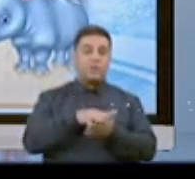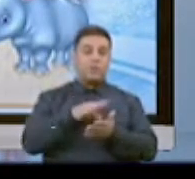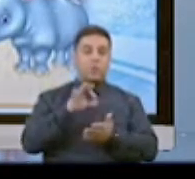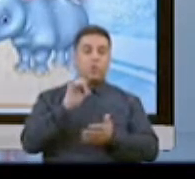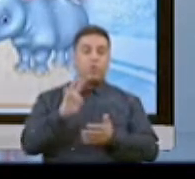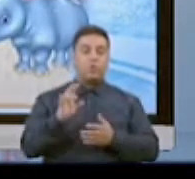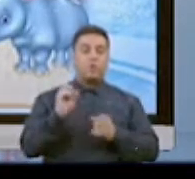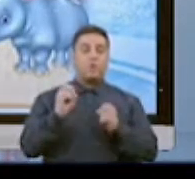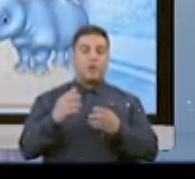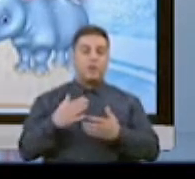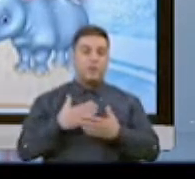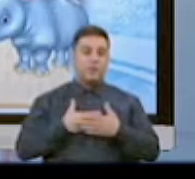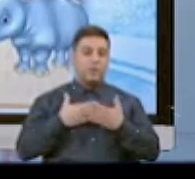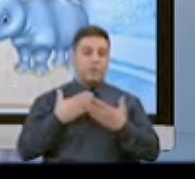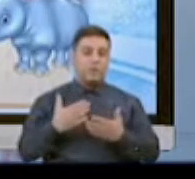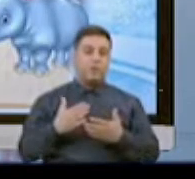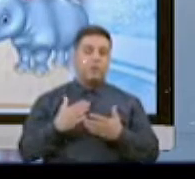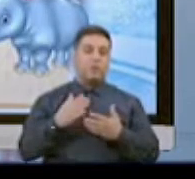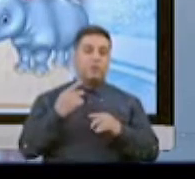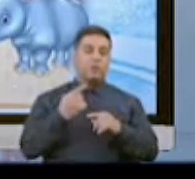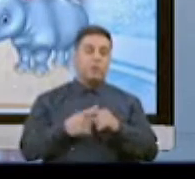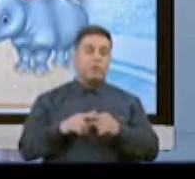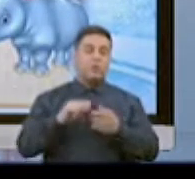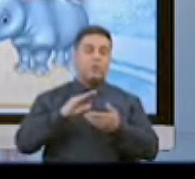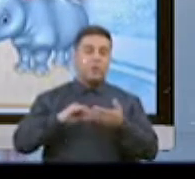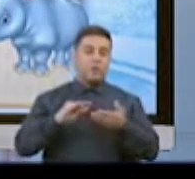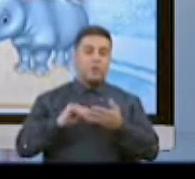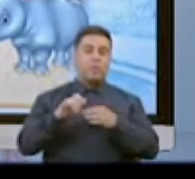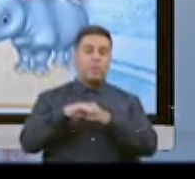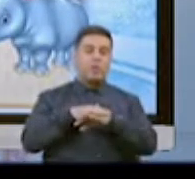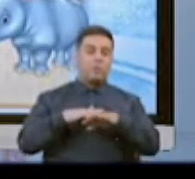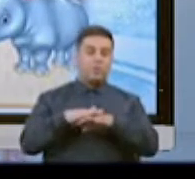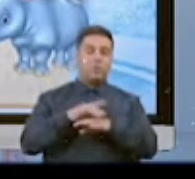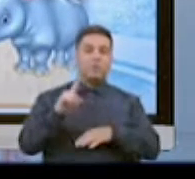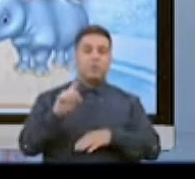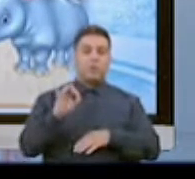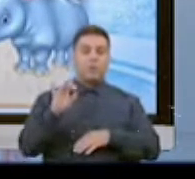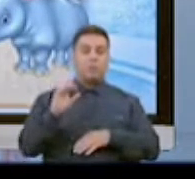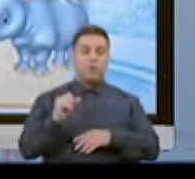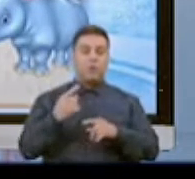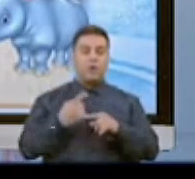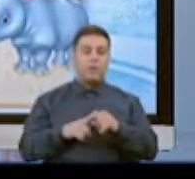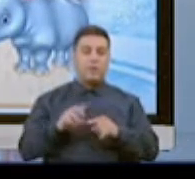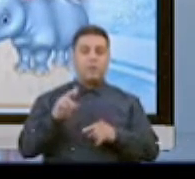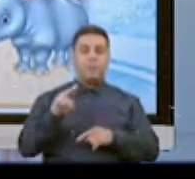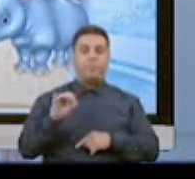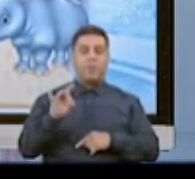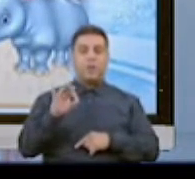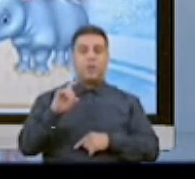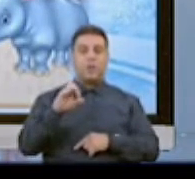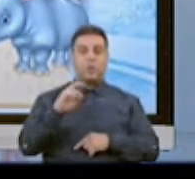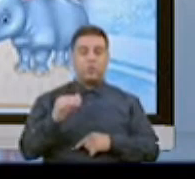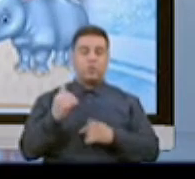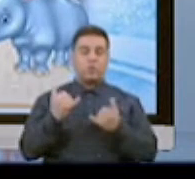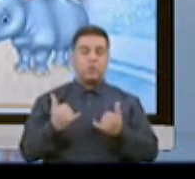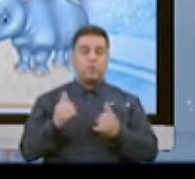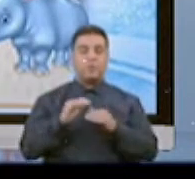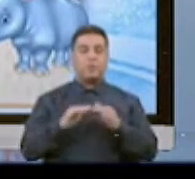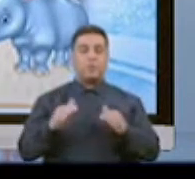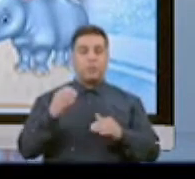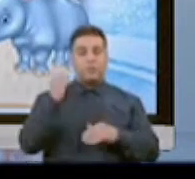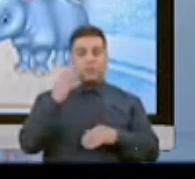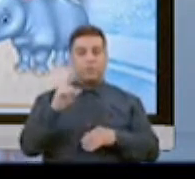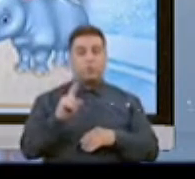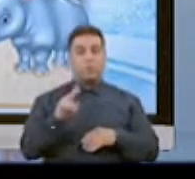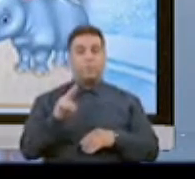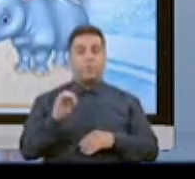как я. С той поры зовет народ зеброй этот переход. Ну теперь, ребята, вы знаете, почему